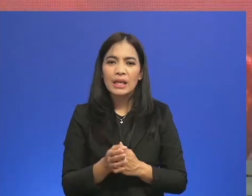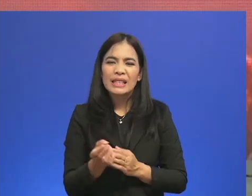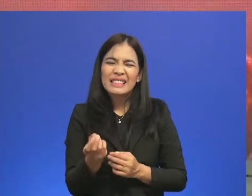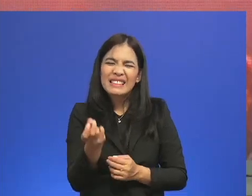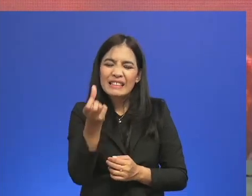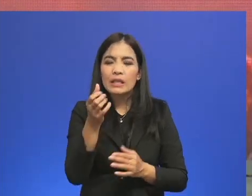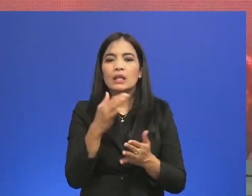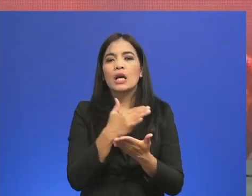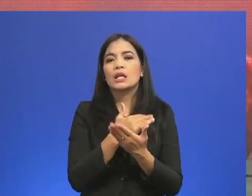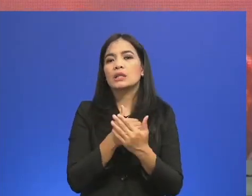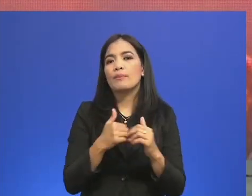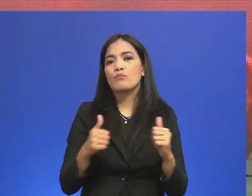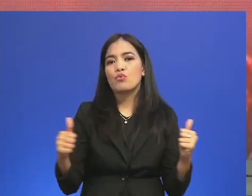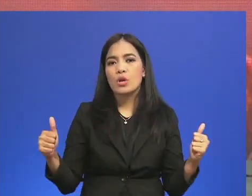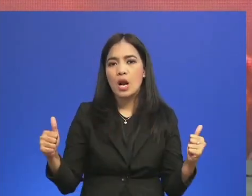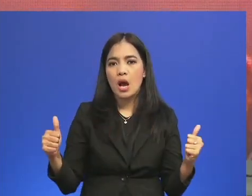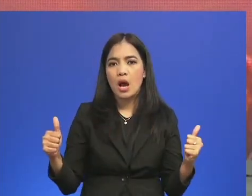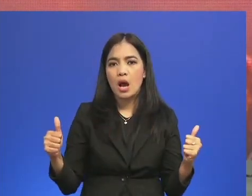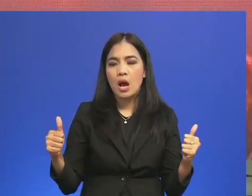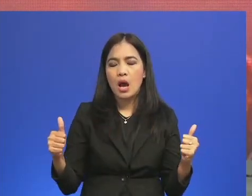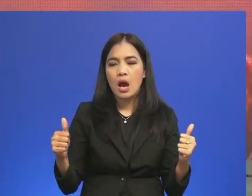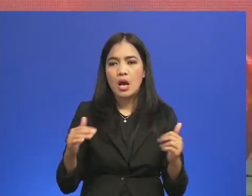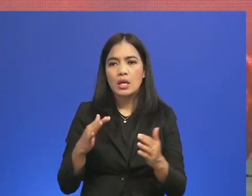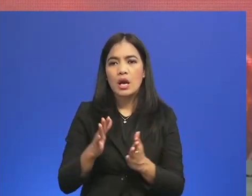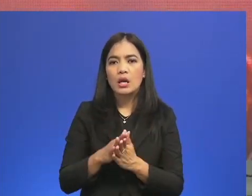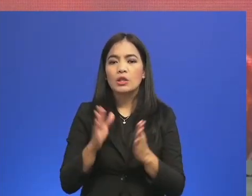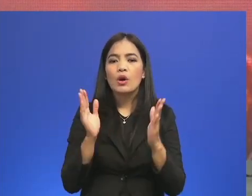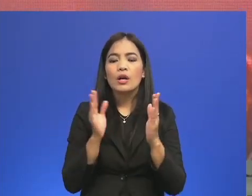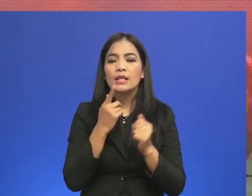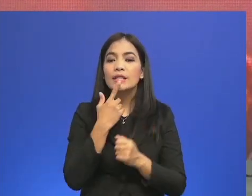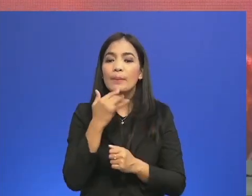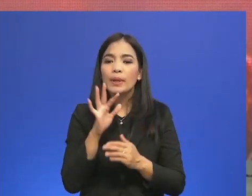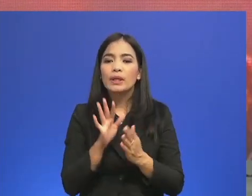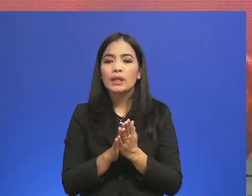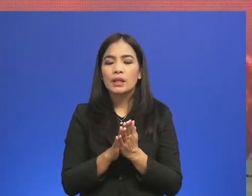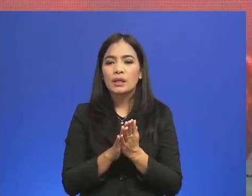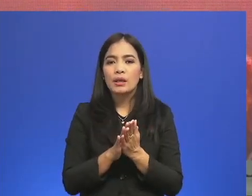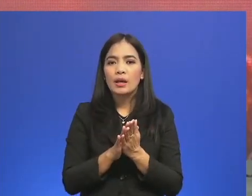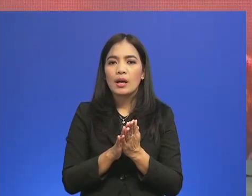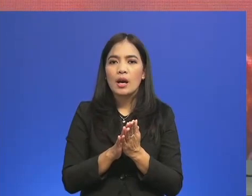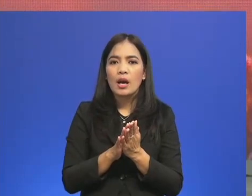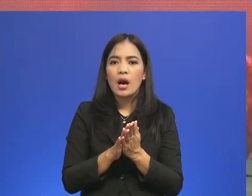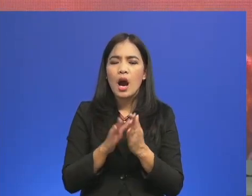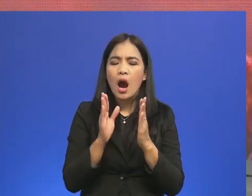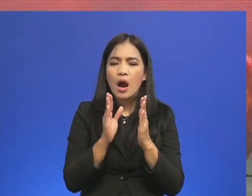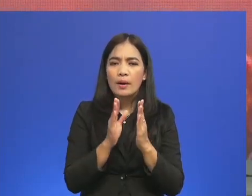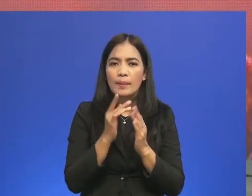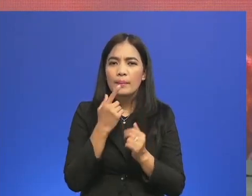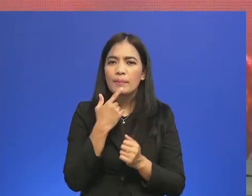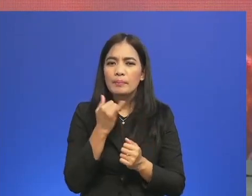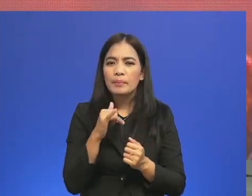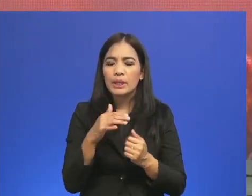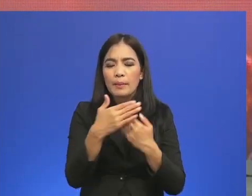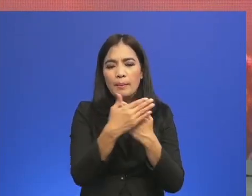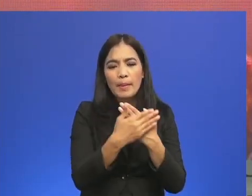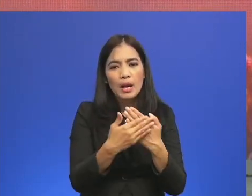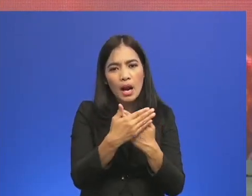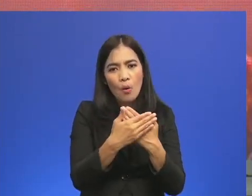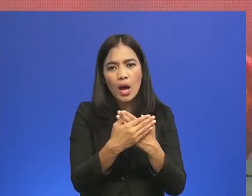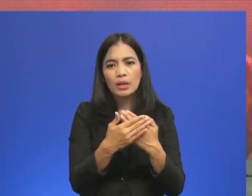sempurna, yang mengagungkan, memuja saudara. Jangan merasa